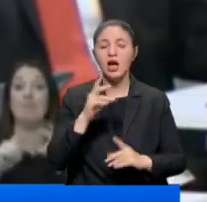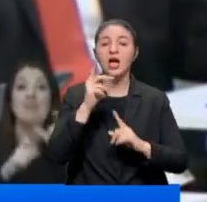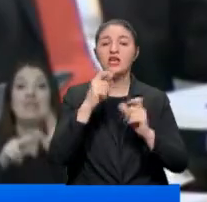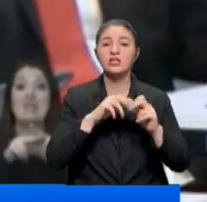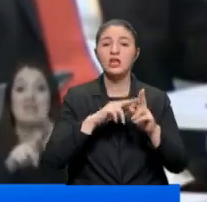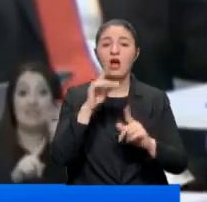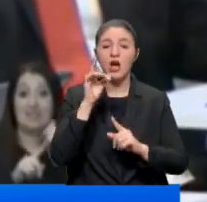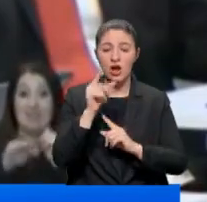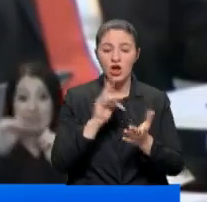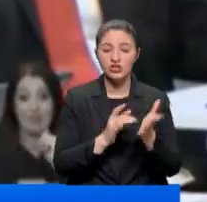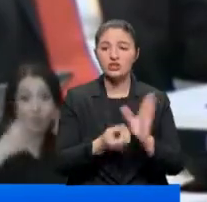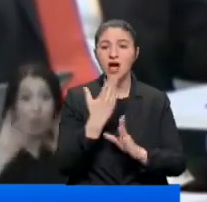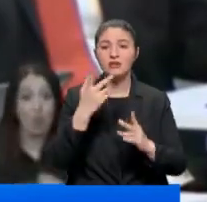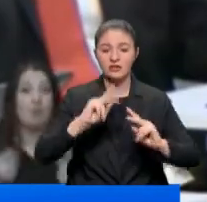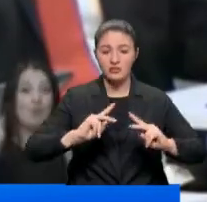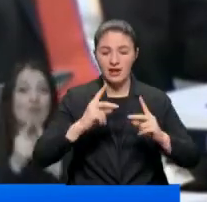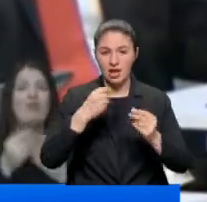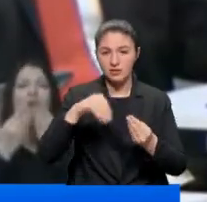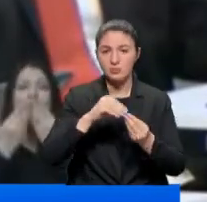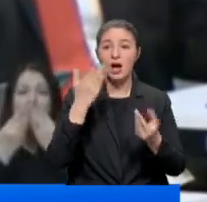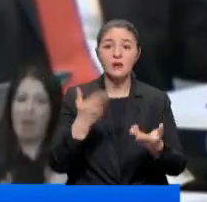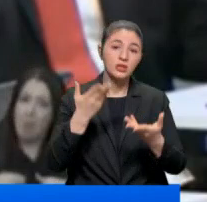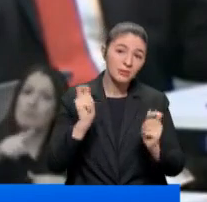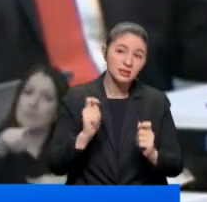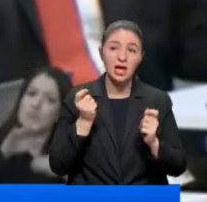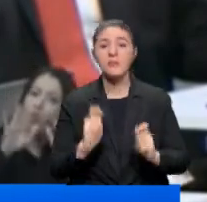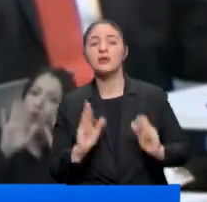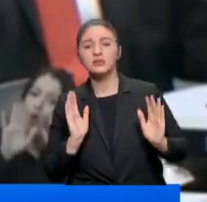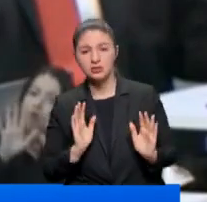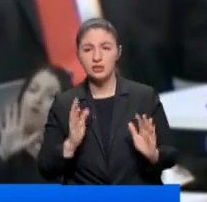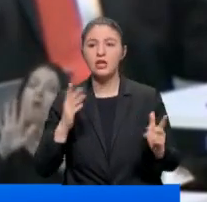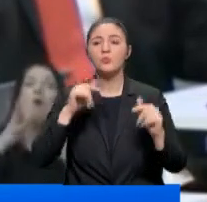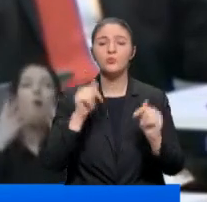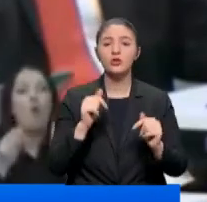İSKİ'nin ortaya getirmiş olduğu tarifeyi kabul edersiniz etmezsiniz.